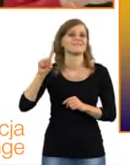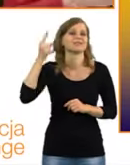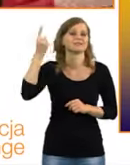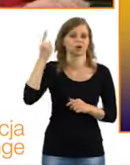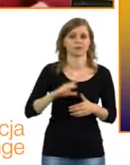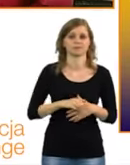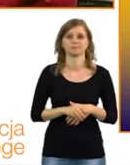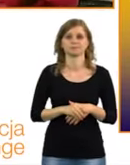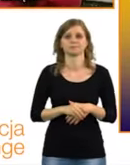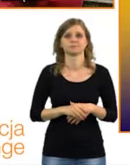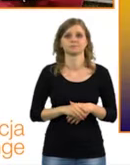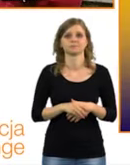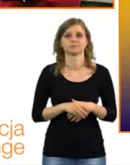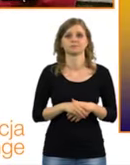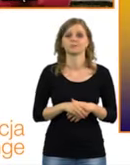dźwięki.